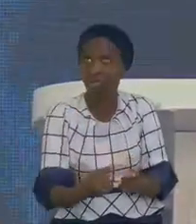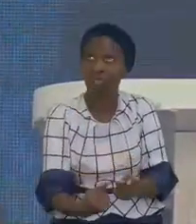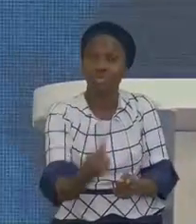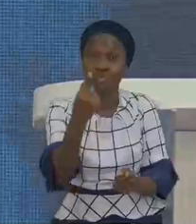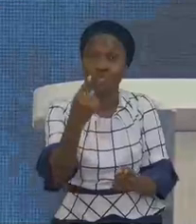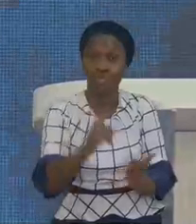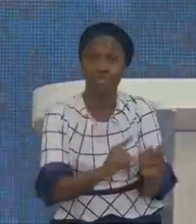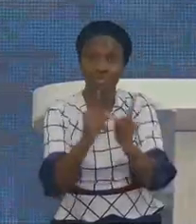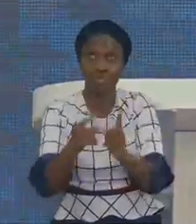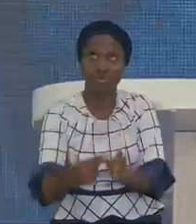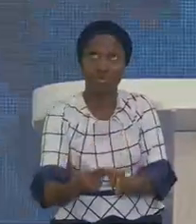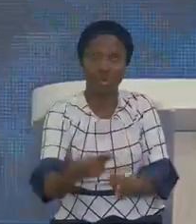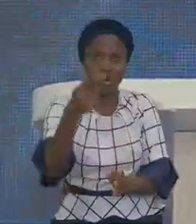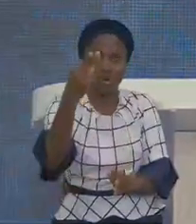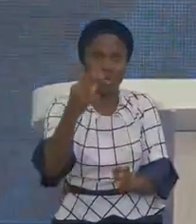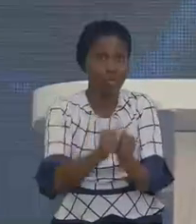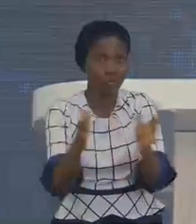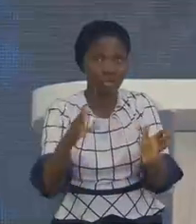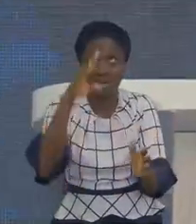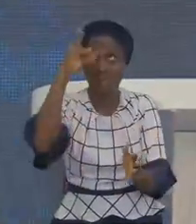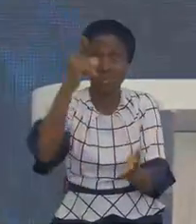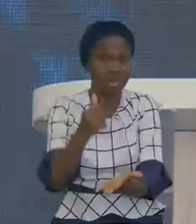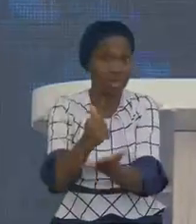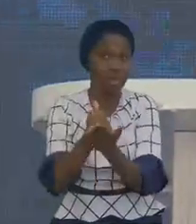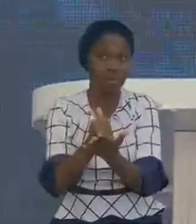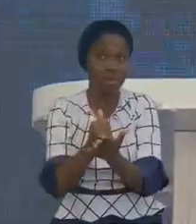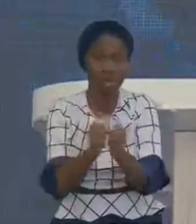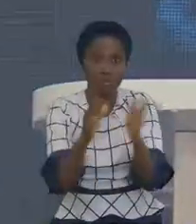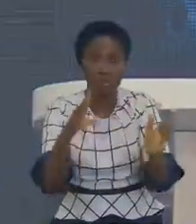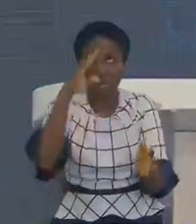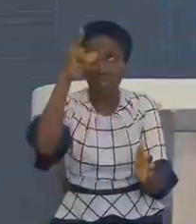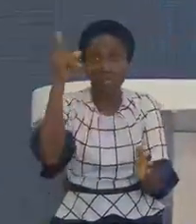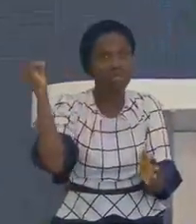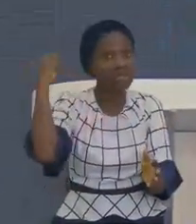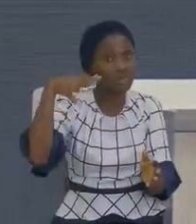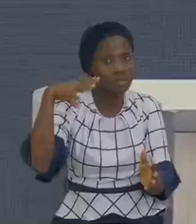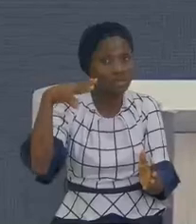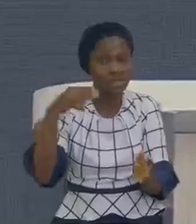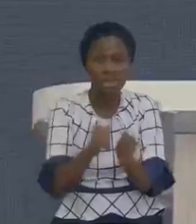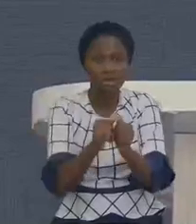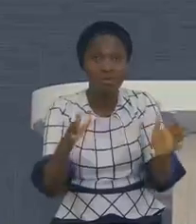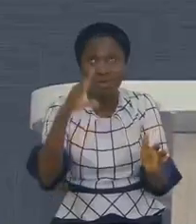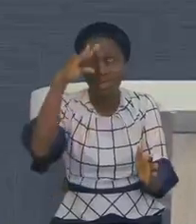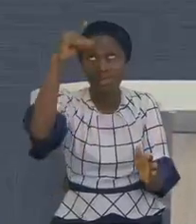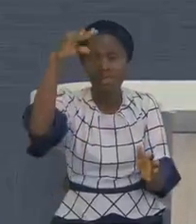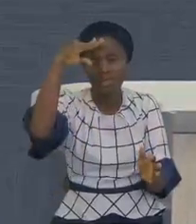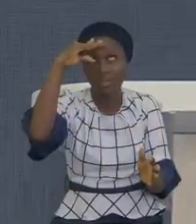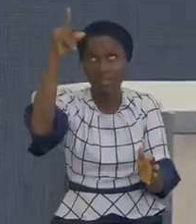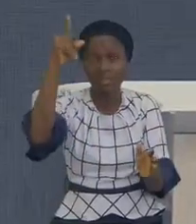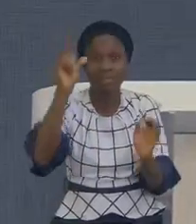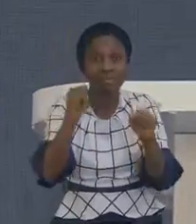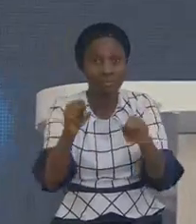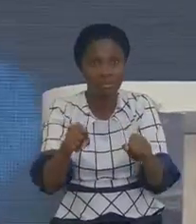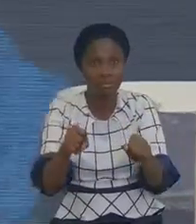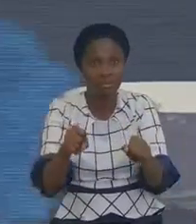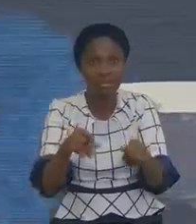sans sa grâce, sans sa capacité. Comment est-ce que tu peux te libérer toi-même de toutes